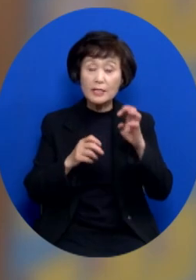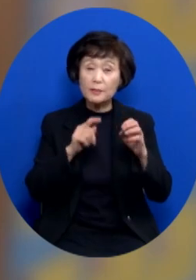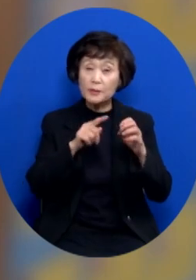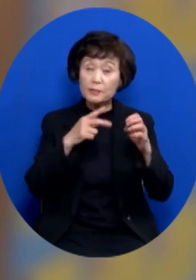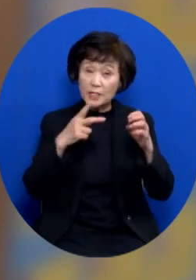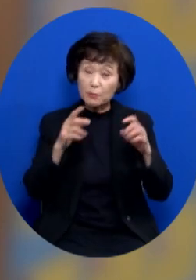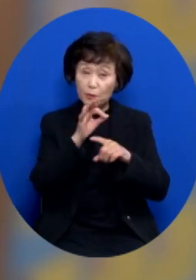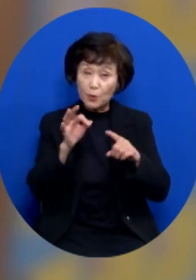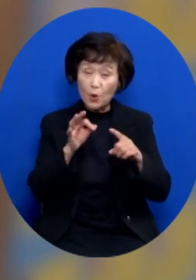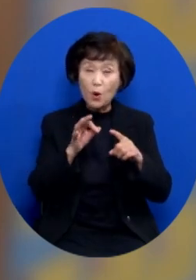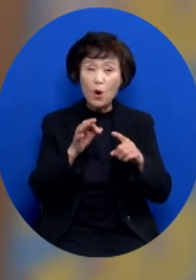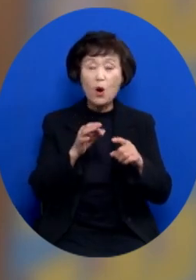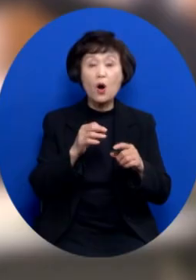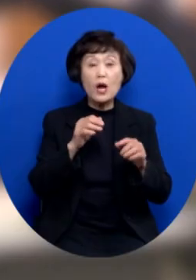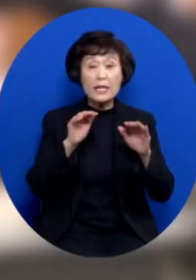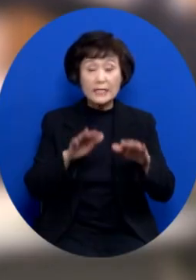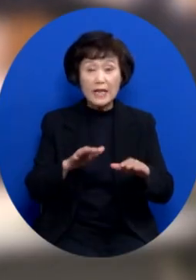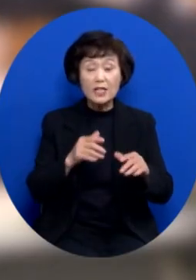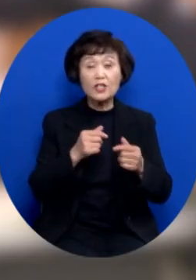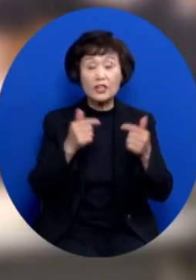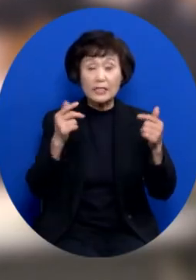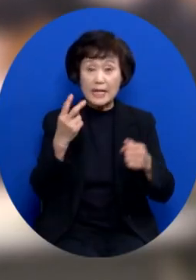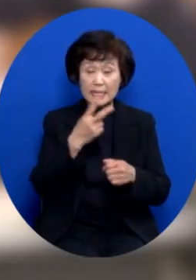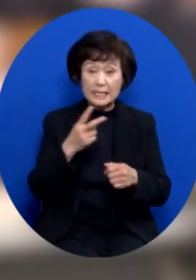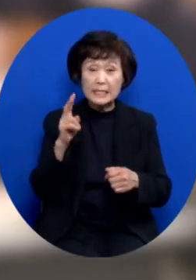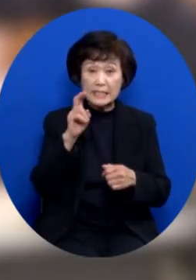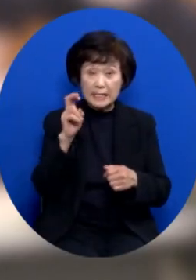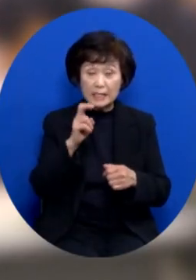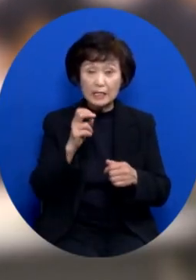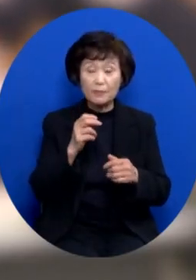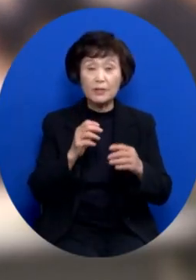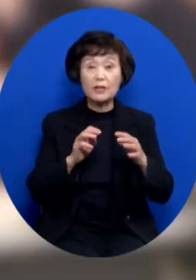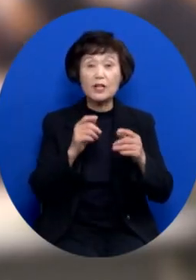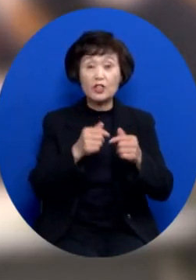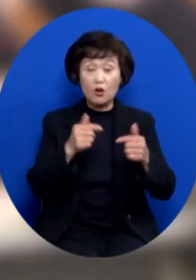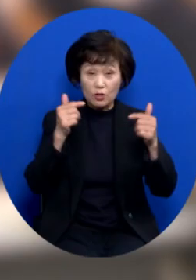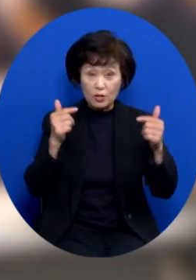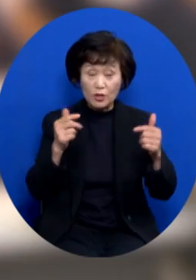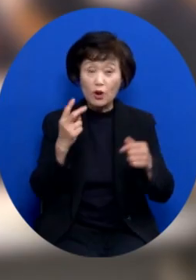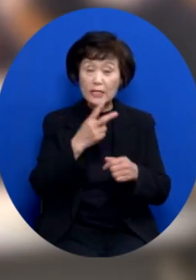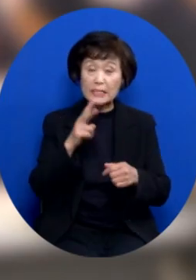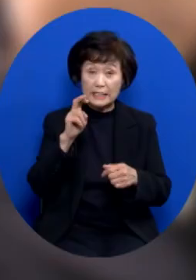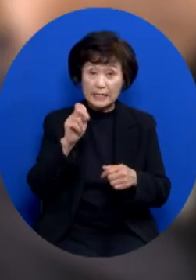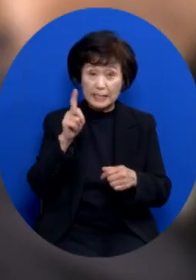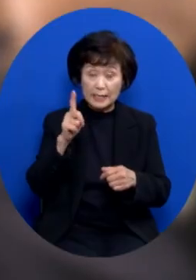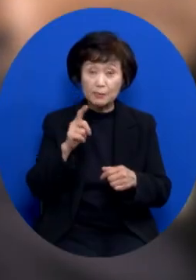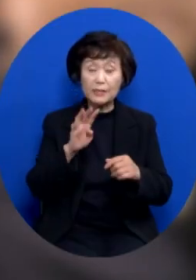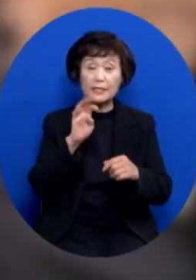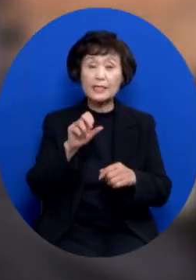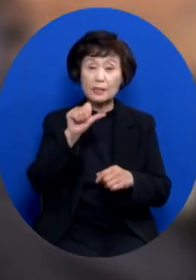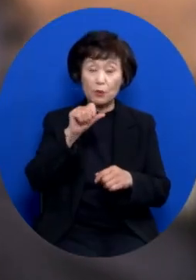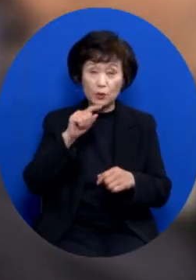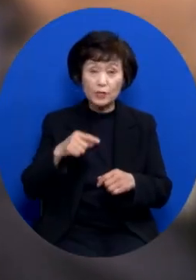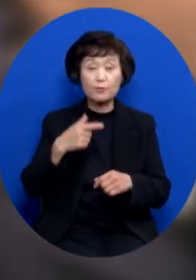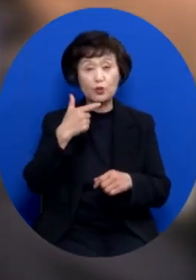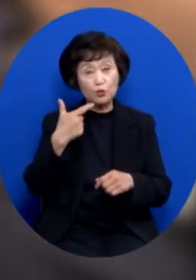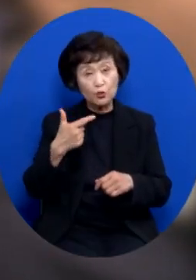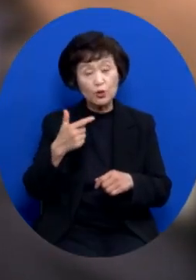30.2%였던 돌봄 희망 비율은 2020년 41%, 2021년